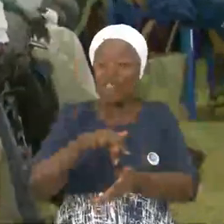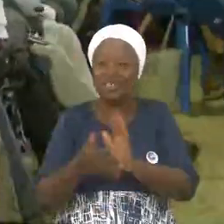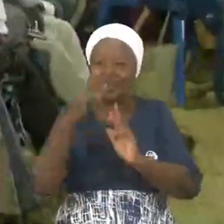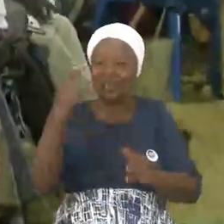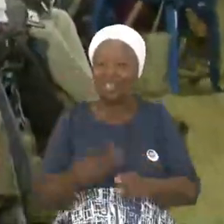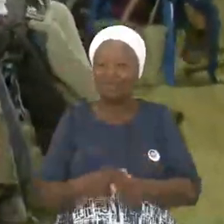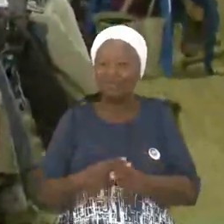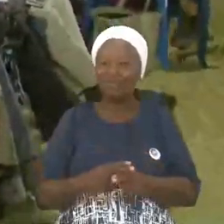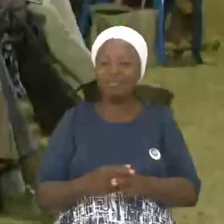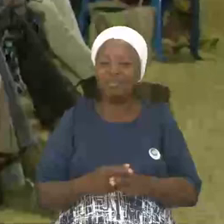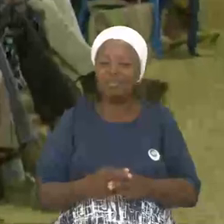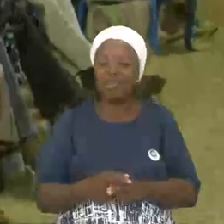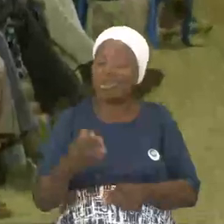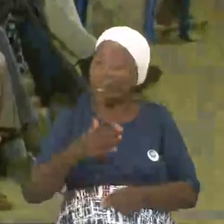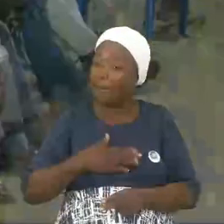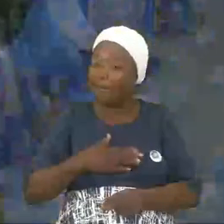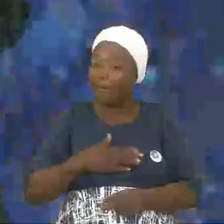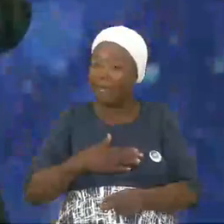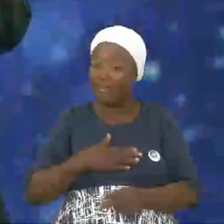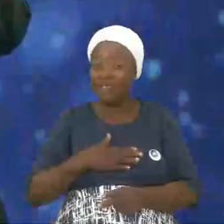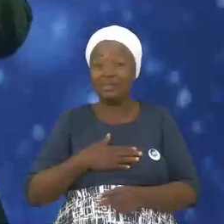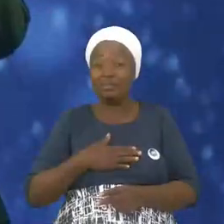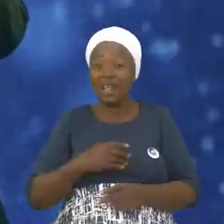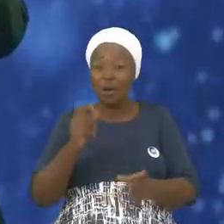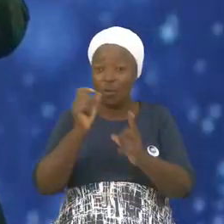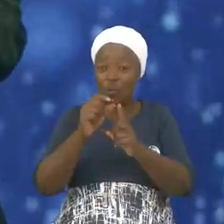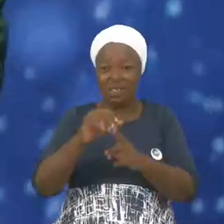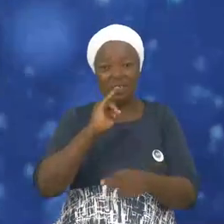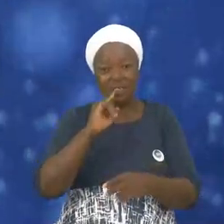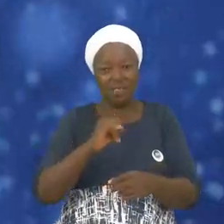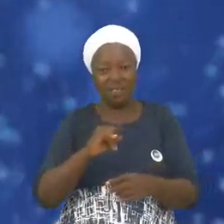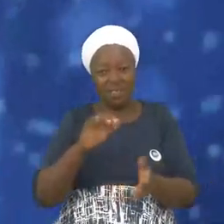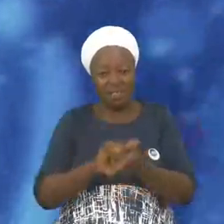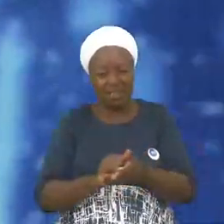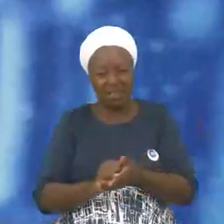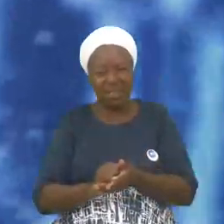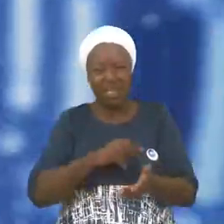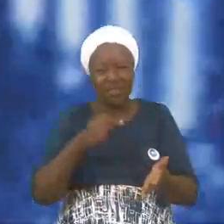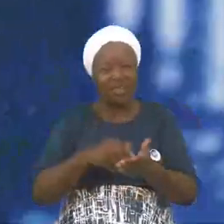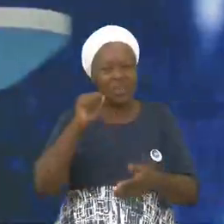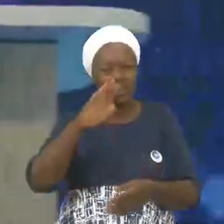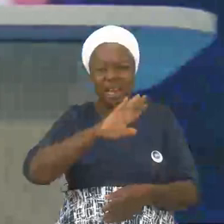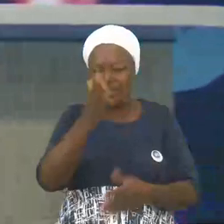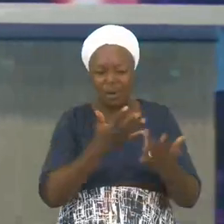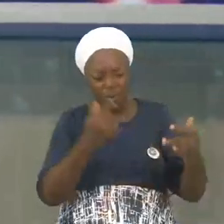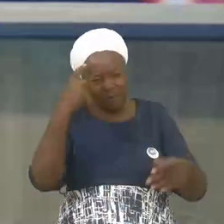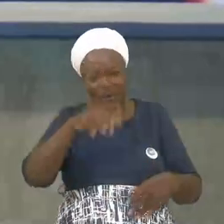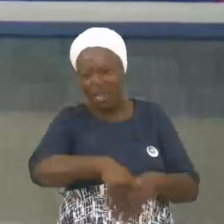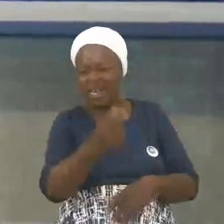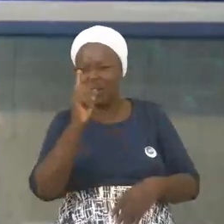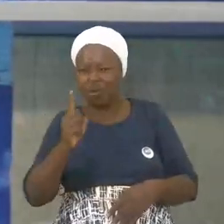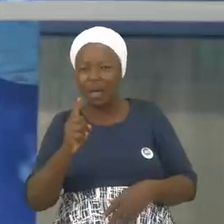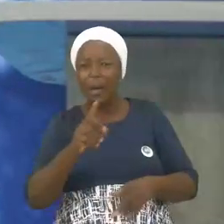pour t'affranchir. Ce soir, c'est ta soirée. Mon point, elle n'a pas attendu